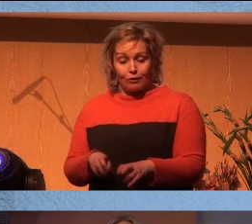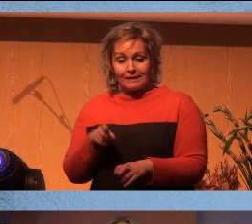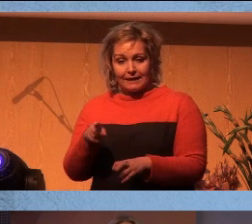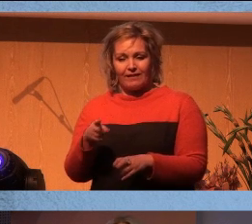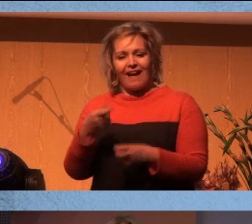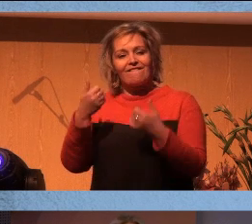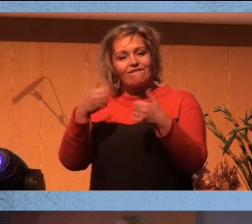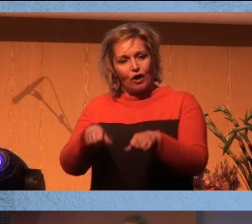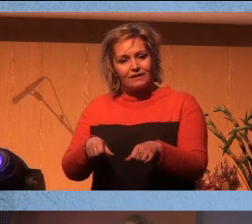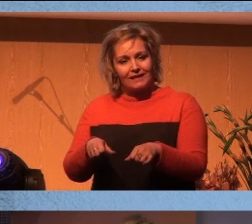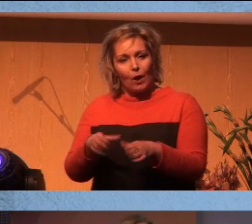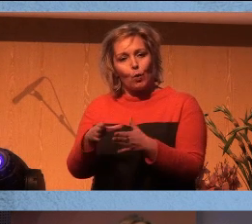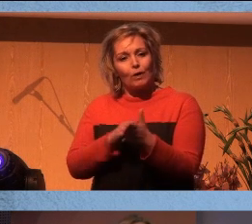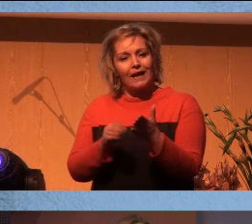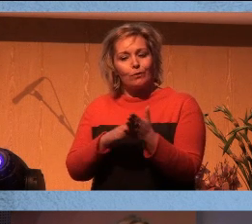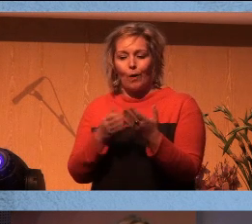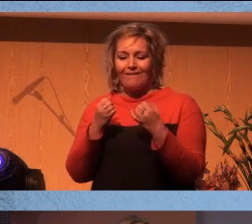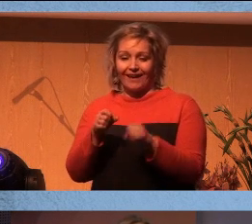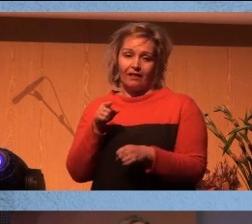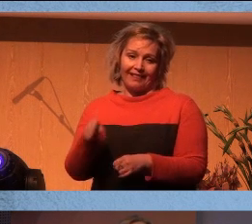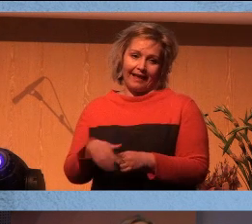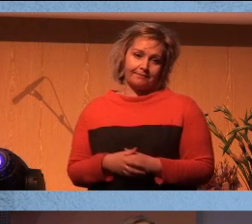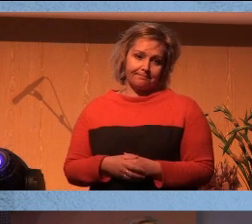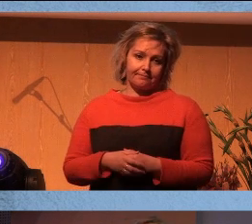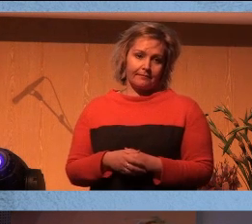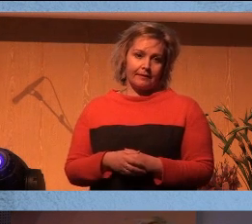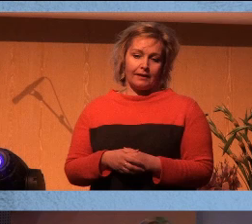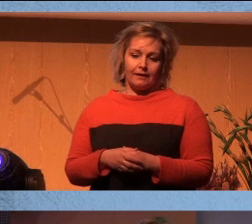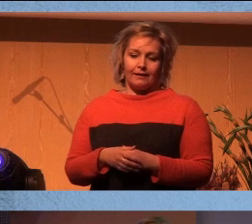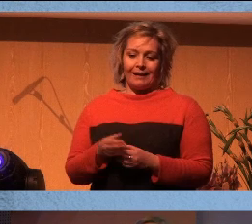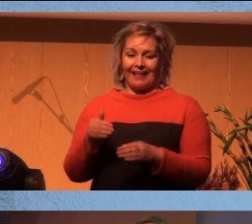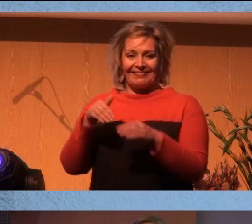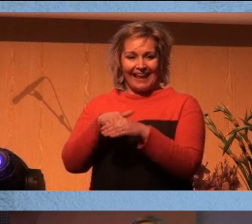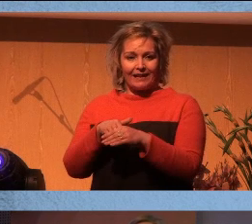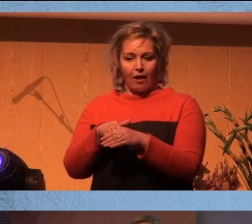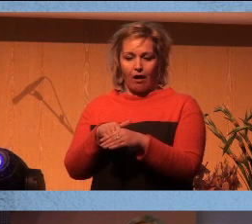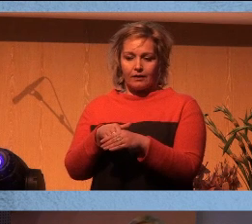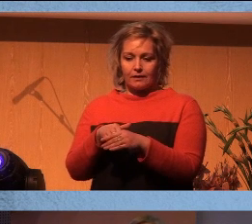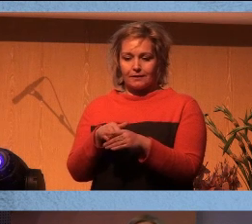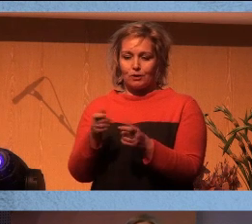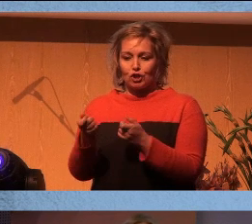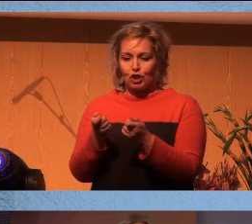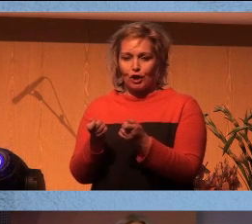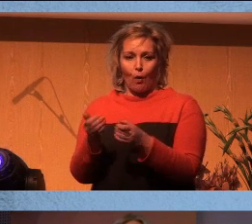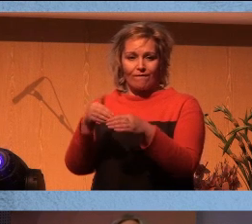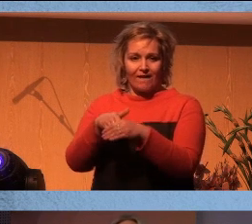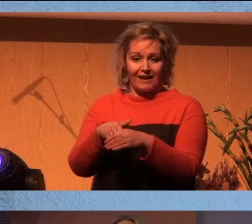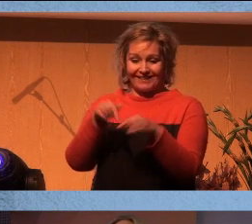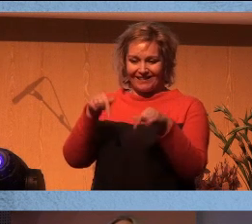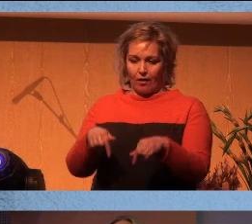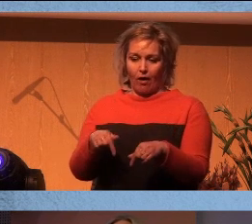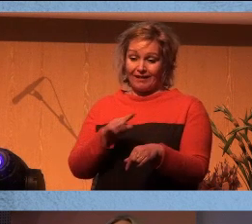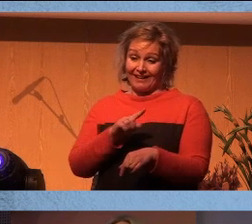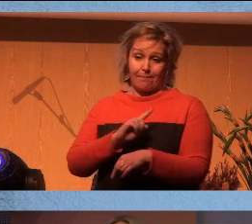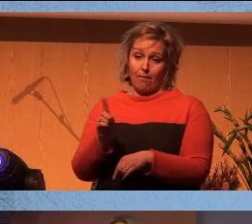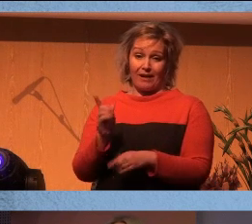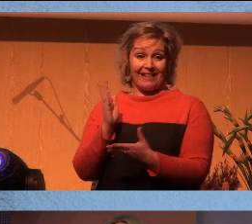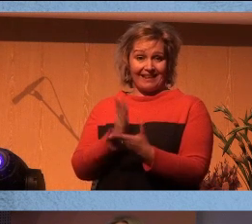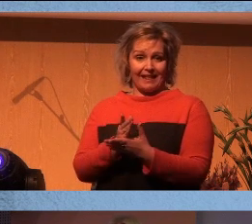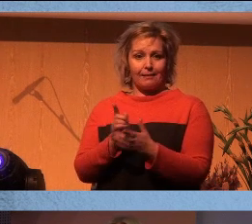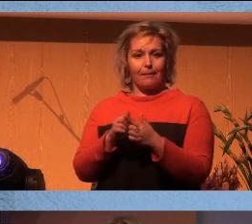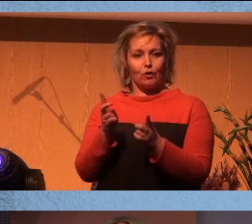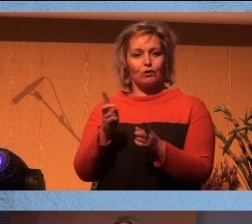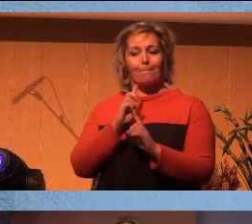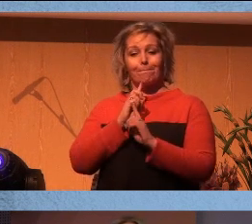det vanskelig igjen å konkludere noe om effekten av det. Når det gjelder deltakelse i styre og verv, sånn, i dag det ikke bare en rett, men